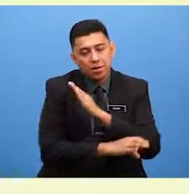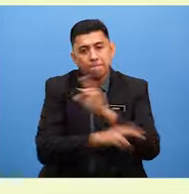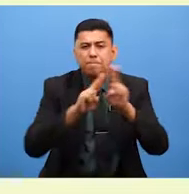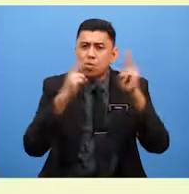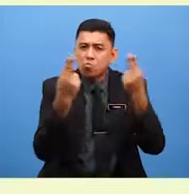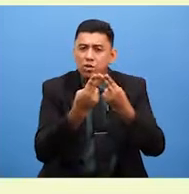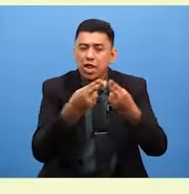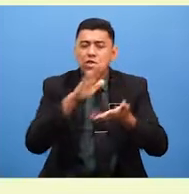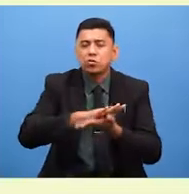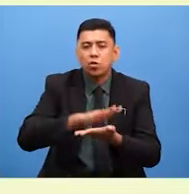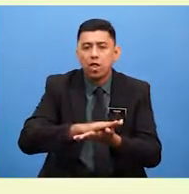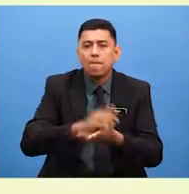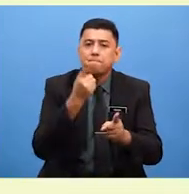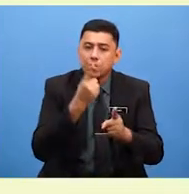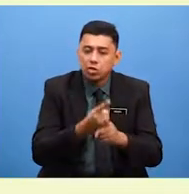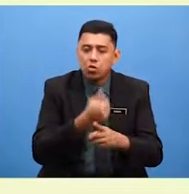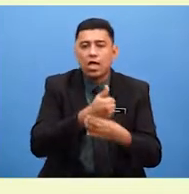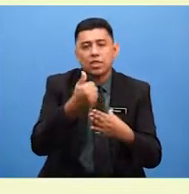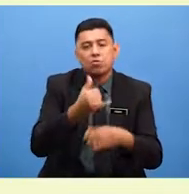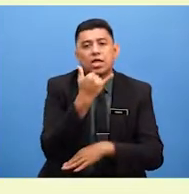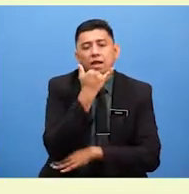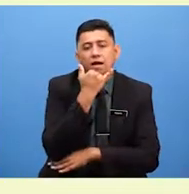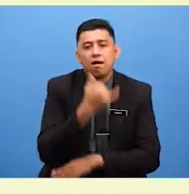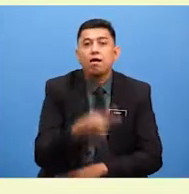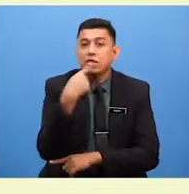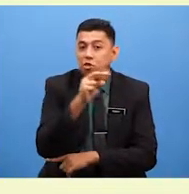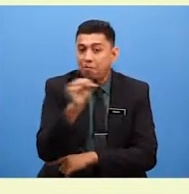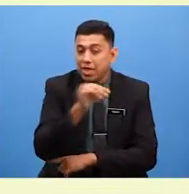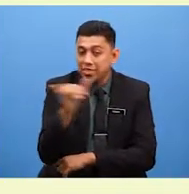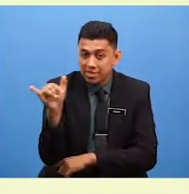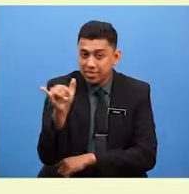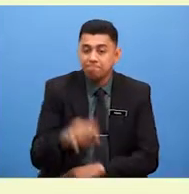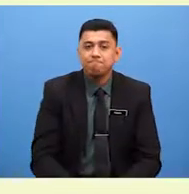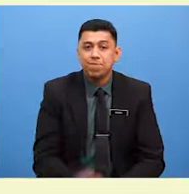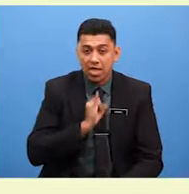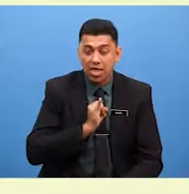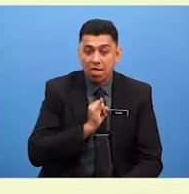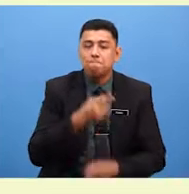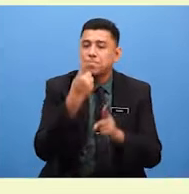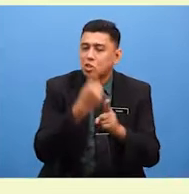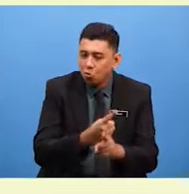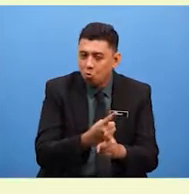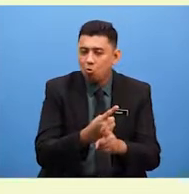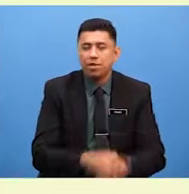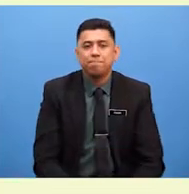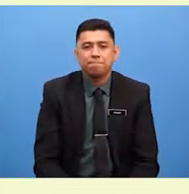sekolah. Betul atau salah? Jawapannya... Saya. Betul,